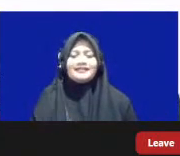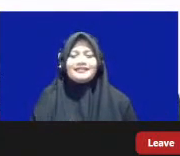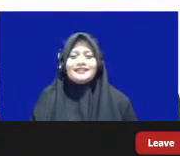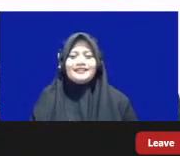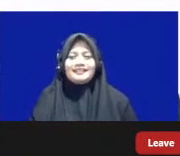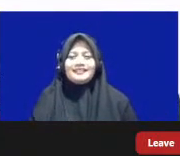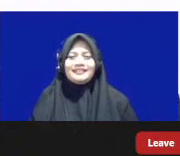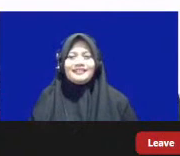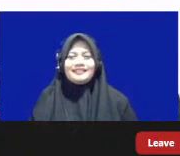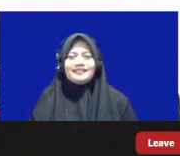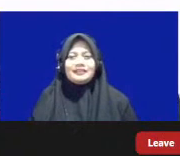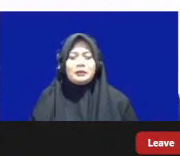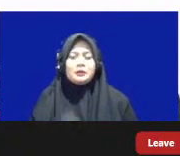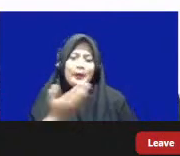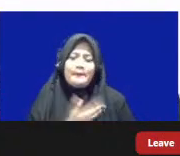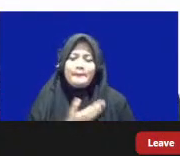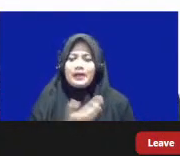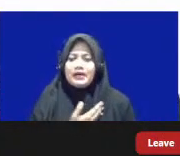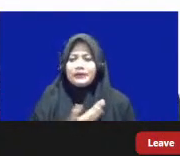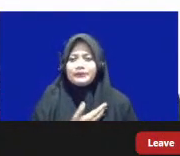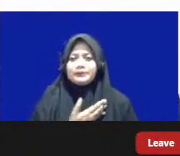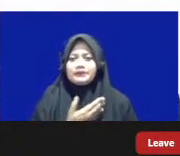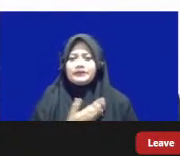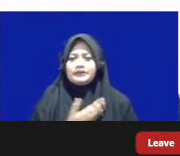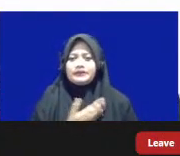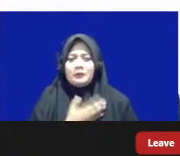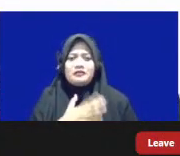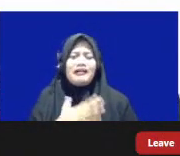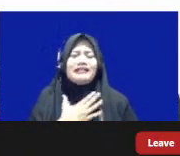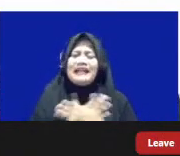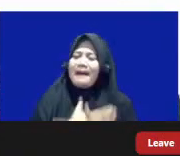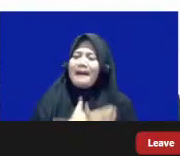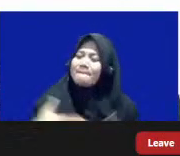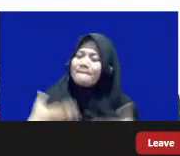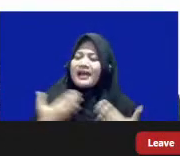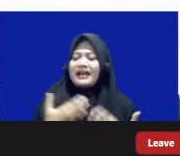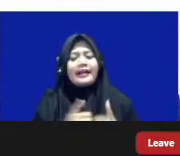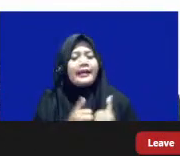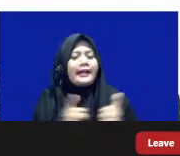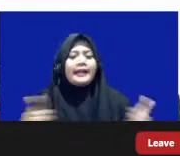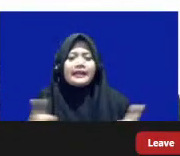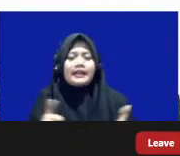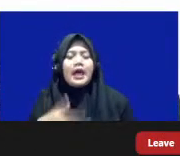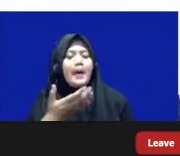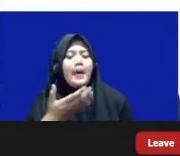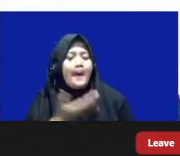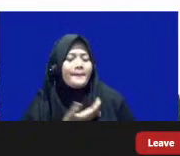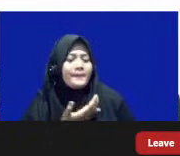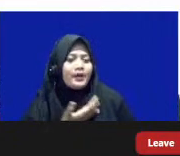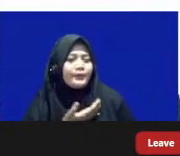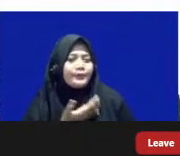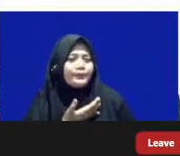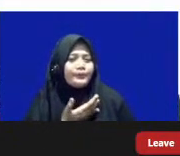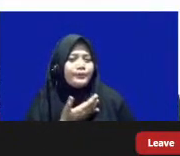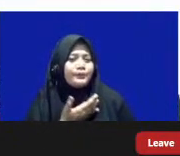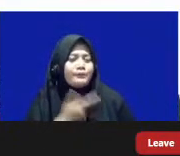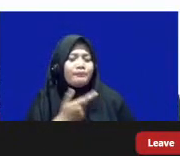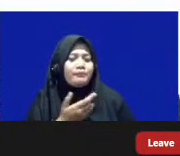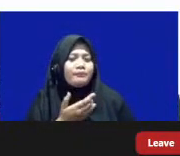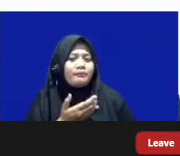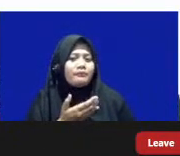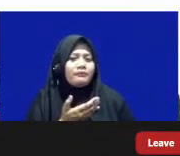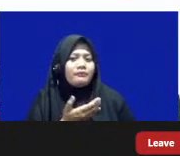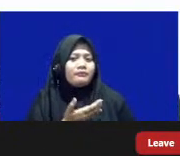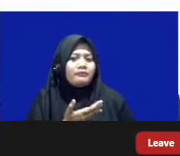selalu dia itu pengen yang enak di sana itu. Jadi dia itu pengen enak, pengen